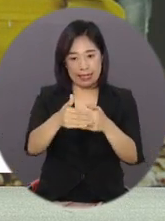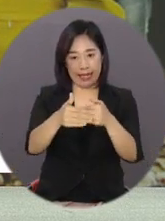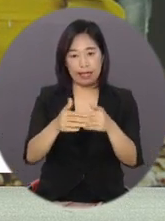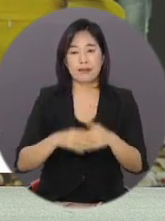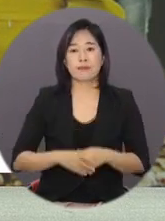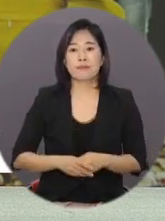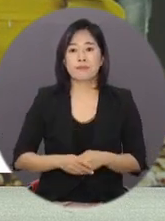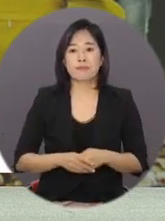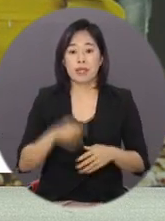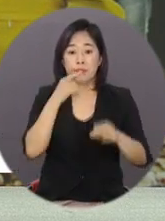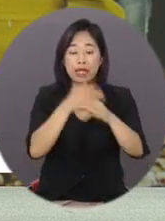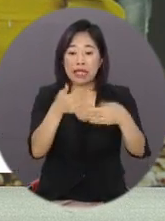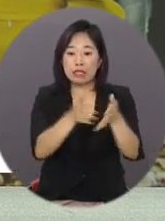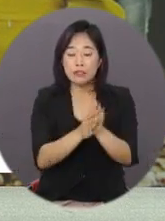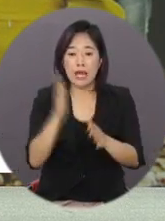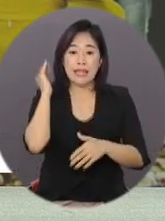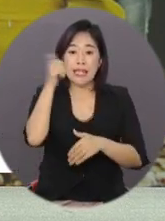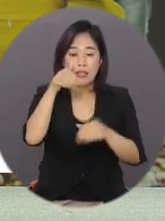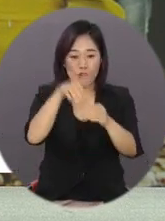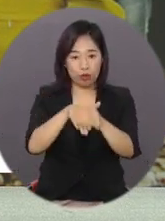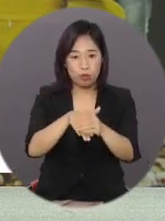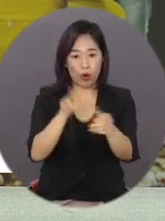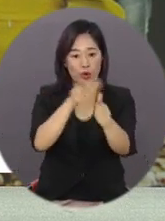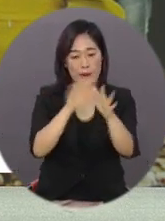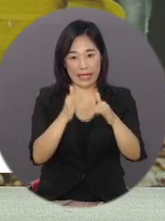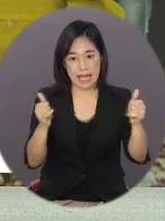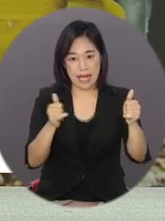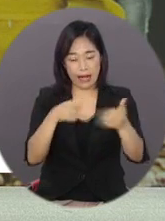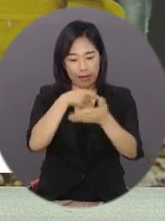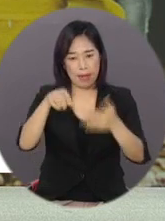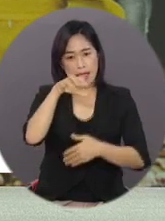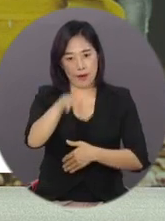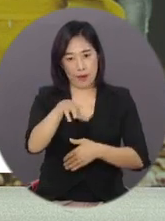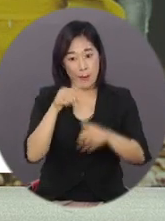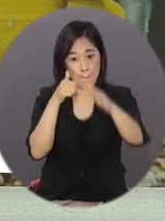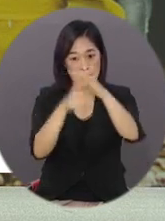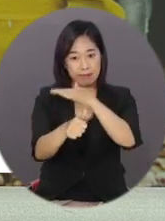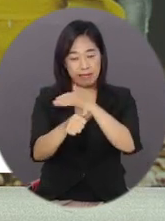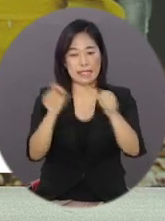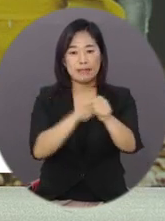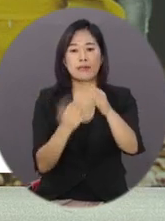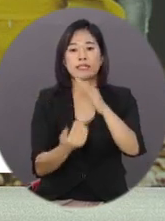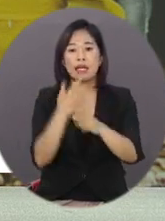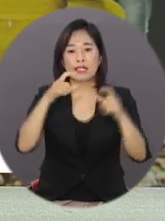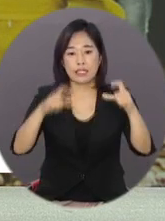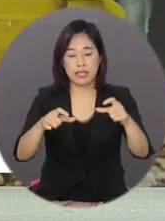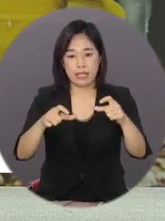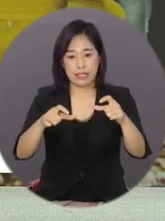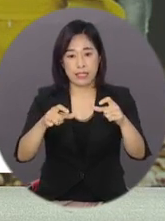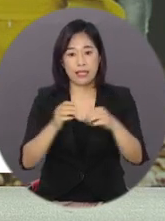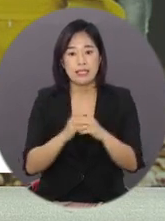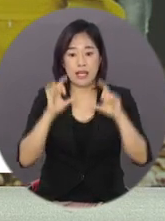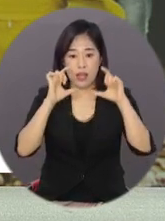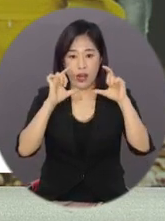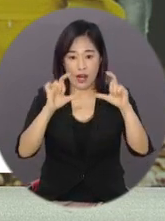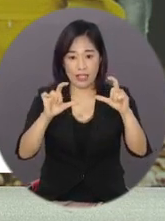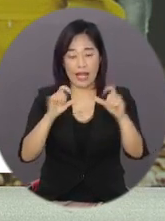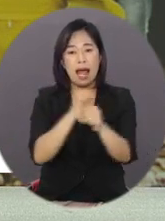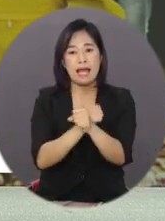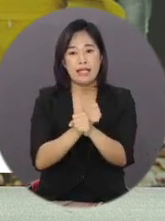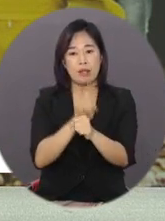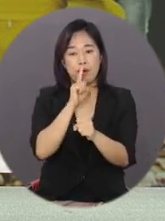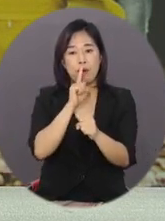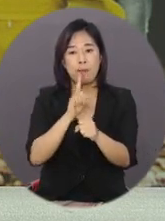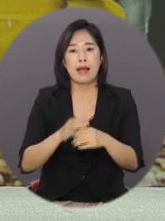진행됐습니다. 민주당의 대선 후보들도 수해 현장을 방문해 특별재난지역 지정에 힘을 보태겠다고 약속했습니다.